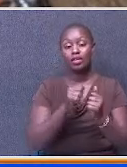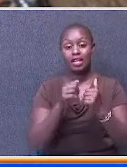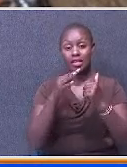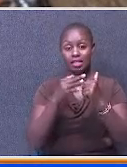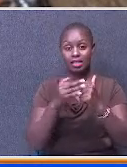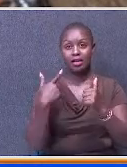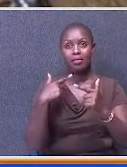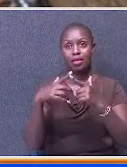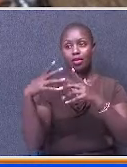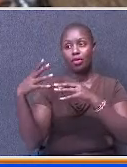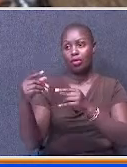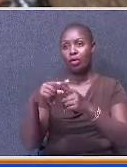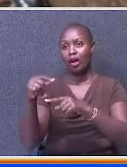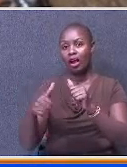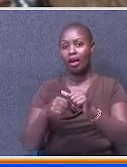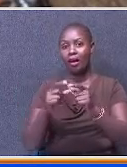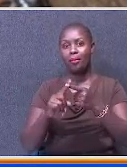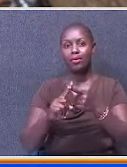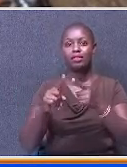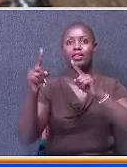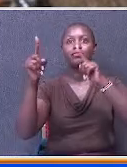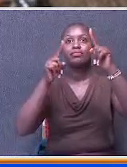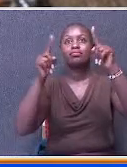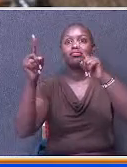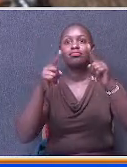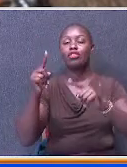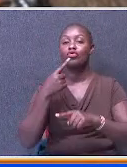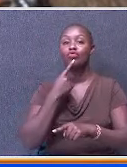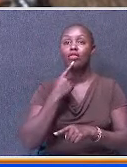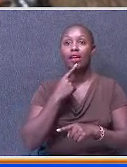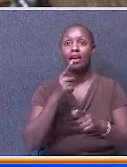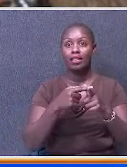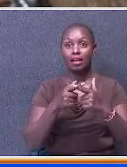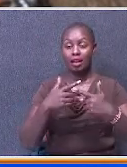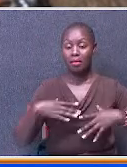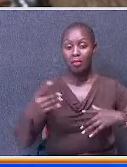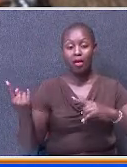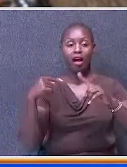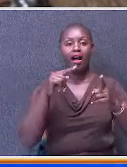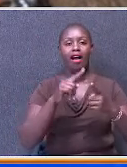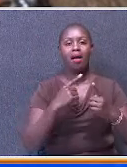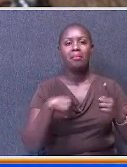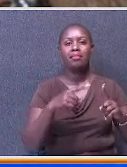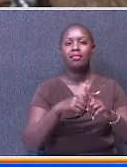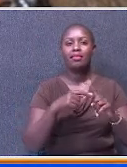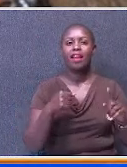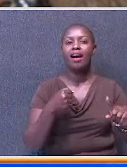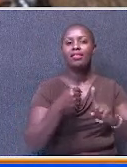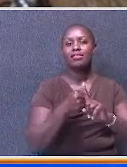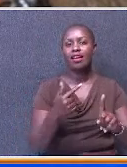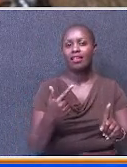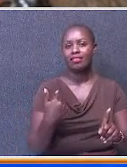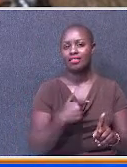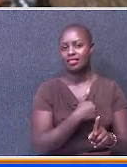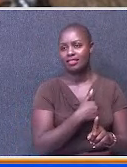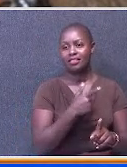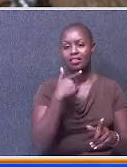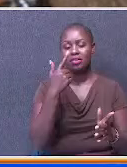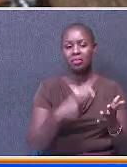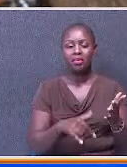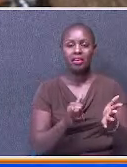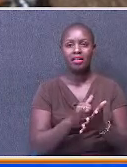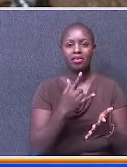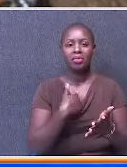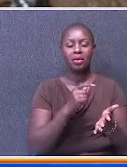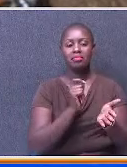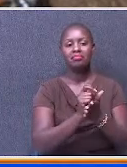taarifa kuhusiana mambo ya utalii kwenye ziwa Turkana. Tukao tumepigwa na watu, tukavamiwa na watu kwa dhana kwamba sisi tunaandika taarifa